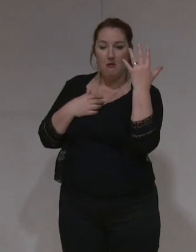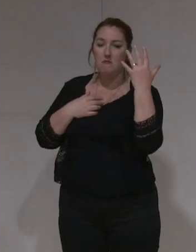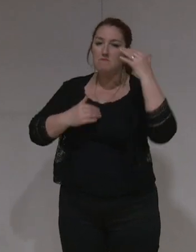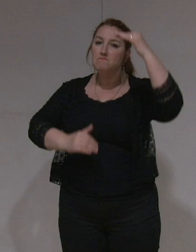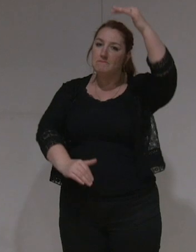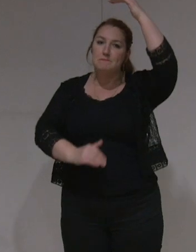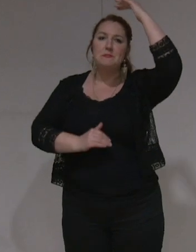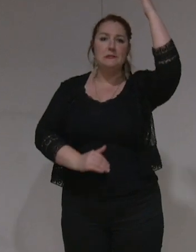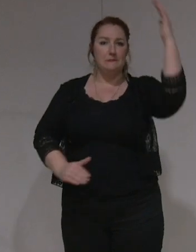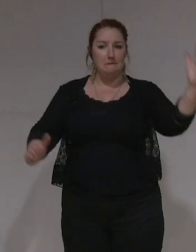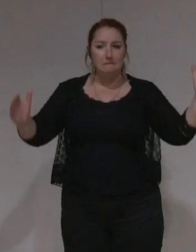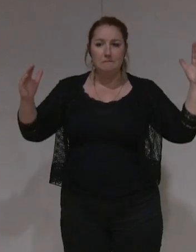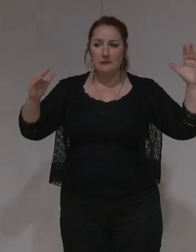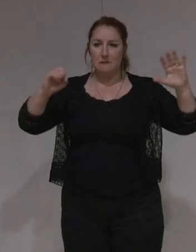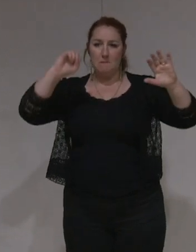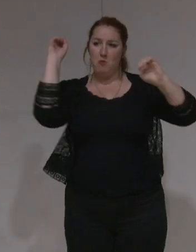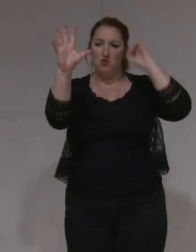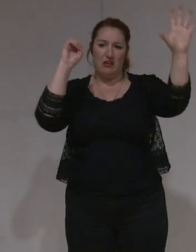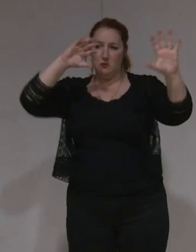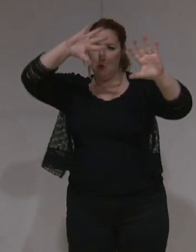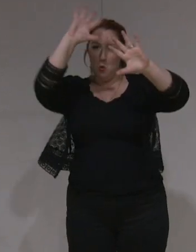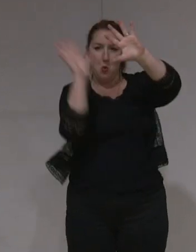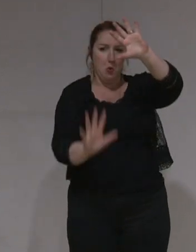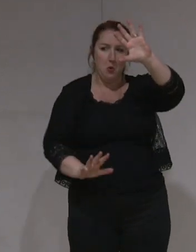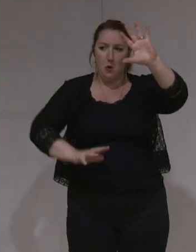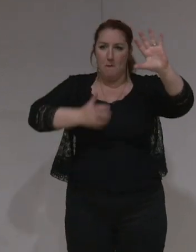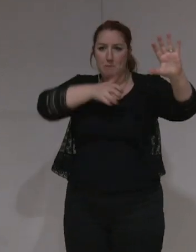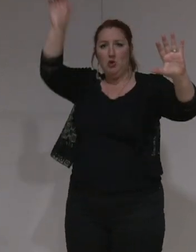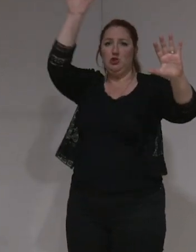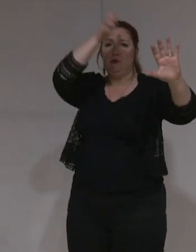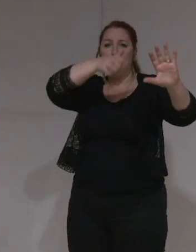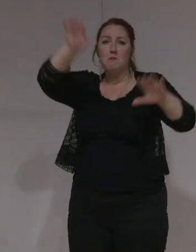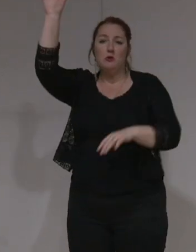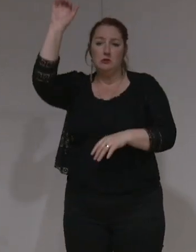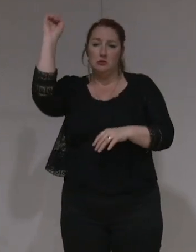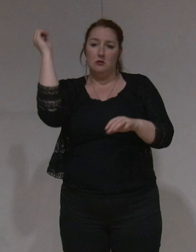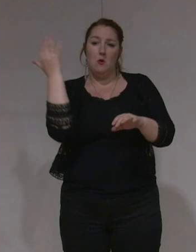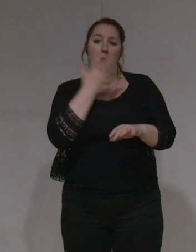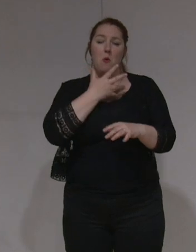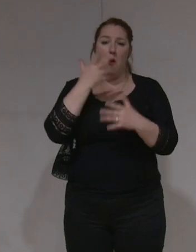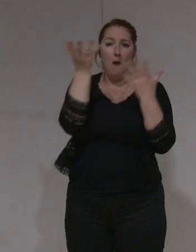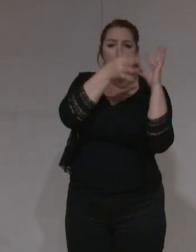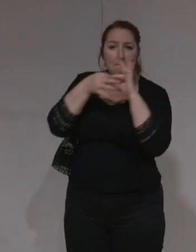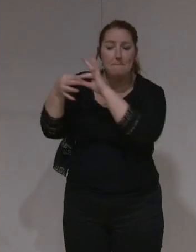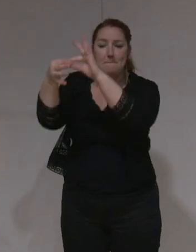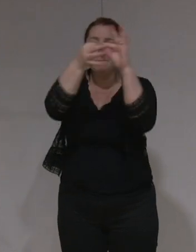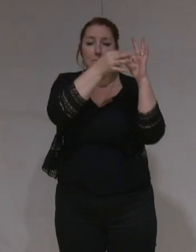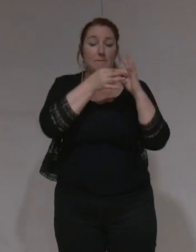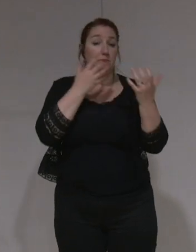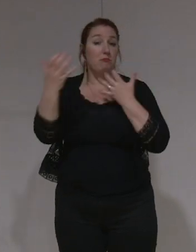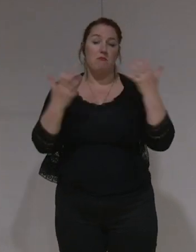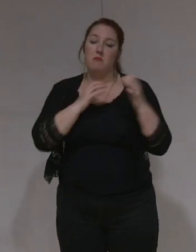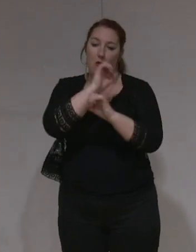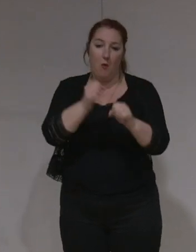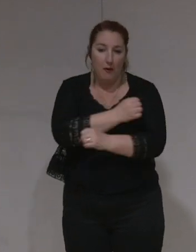des projections des coulures des coups de brosse avec des harmonies tout à fait remarquables he cette